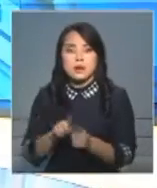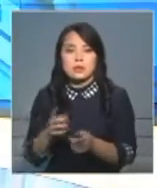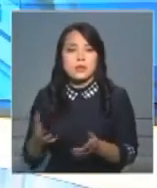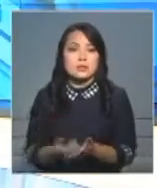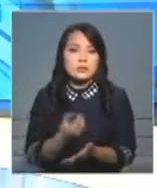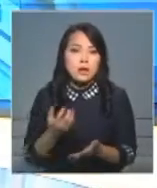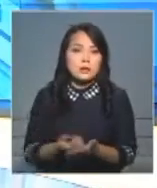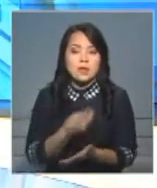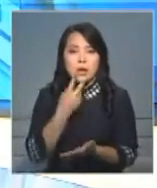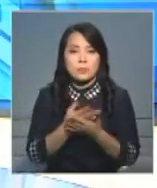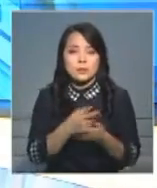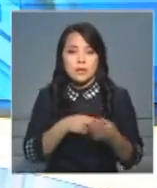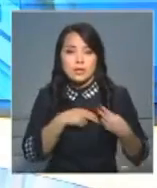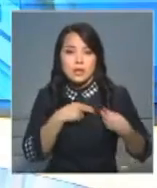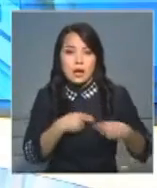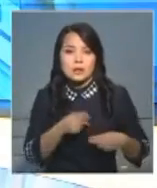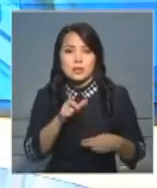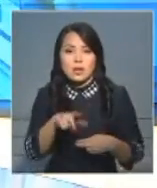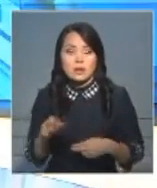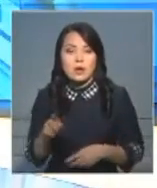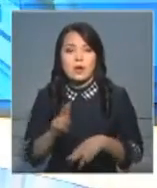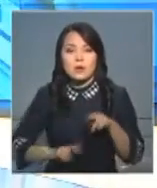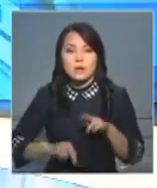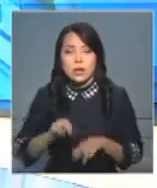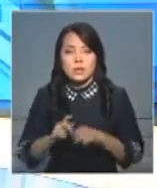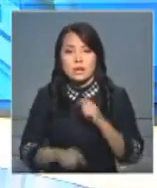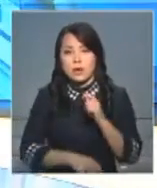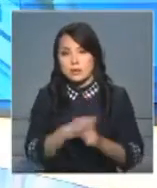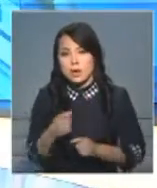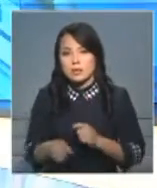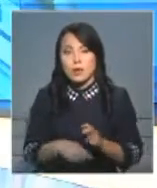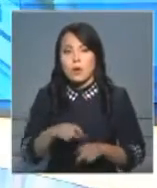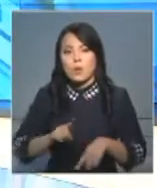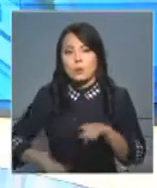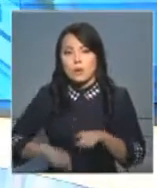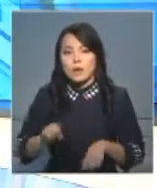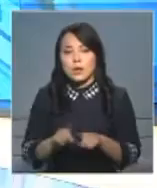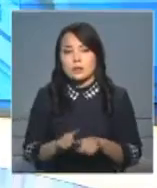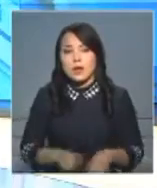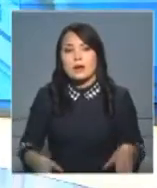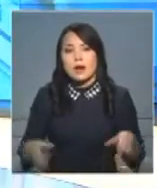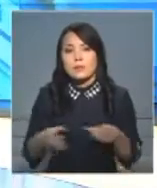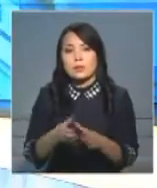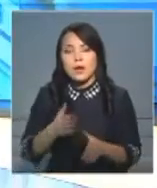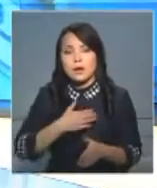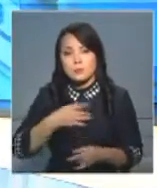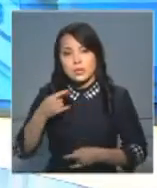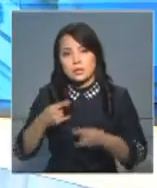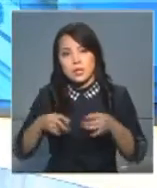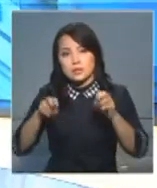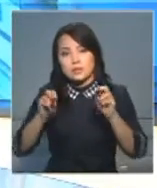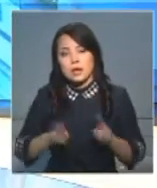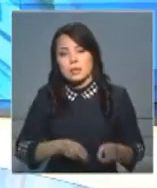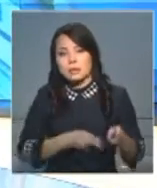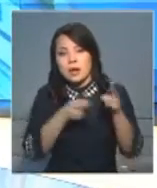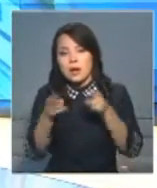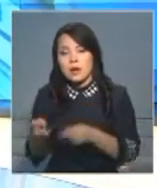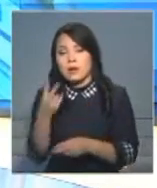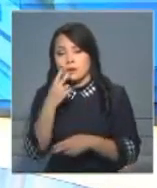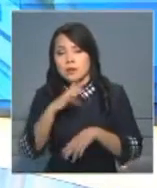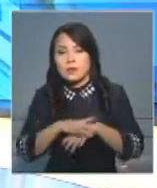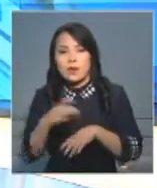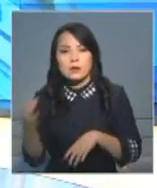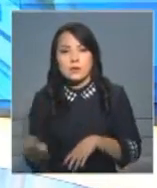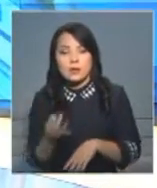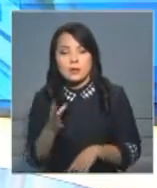жемісті еңбек етіп жатқан құрылыс материалдарын шығарушы отандық компаниялардың біріне біздің арна тілшілері арнайы барып, жұмыс барысын